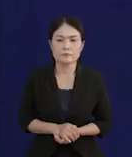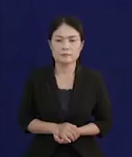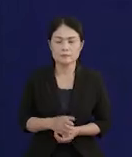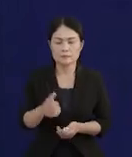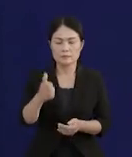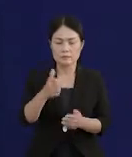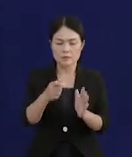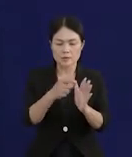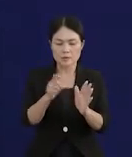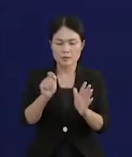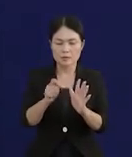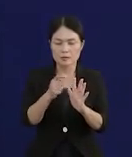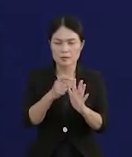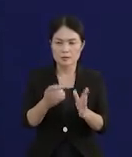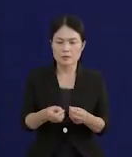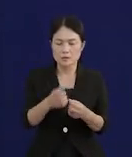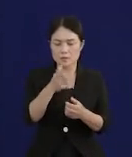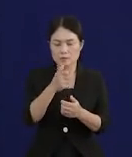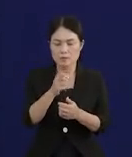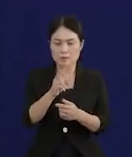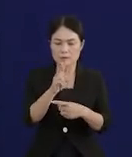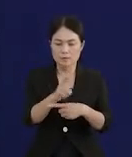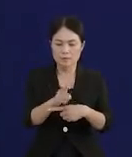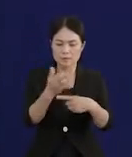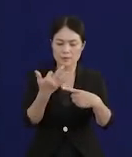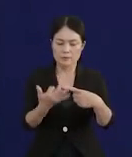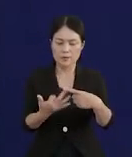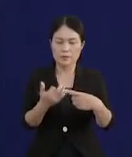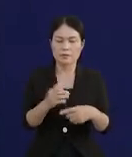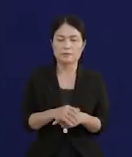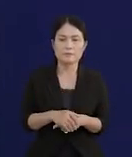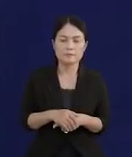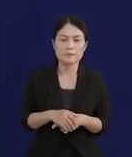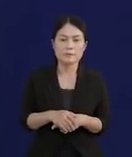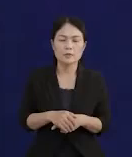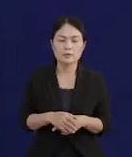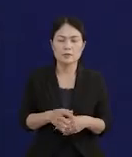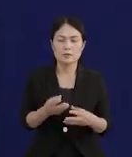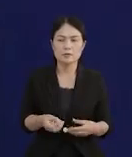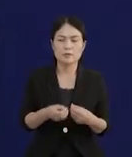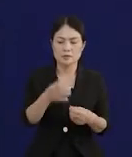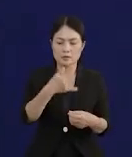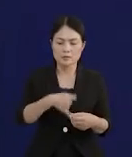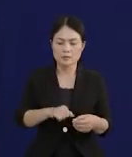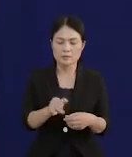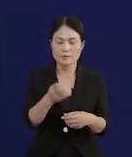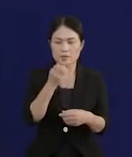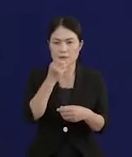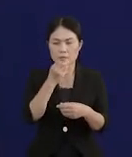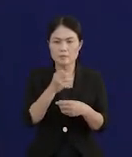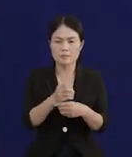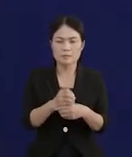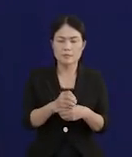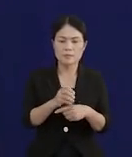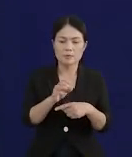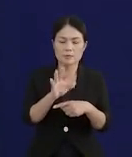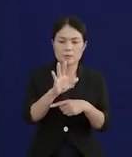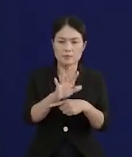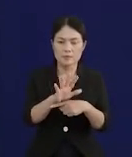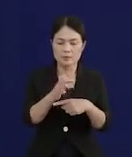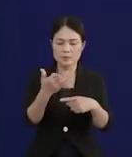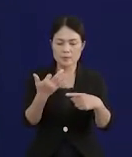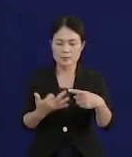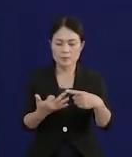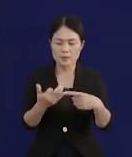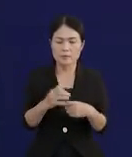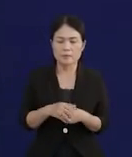nề rí chun nôm từ ở bụng ở pí phịa prap bảy hái ao từ cồn nhám ở prap phịa prap